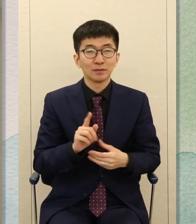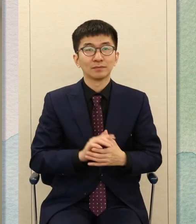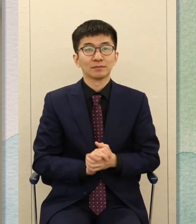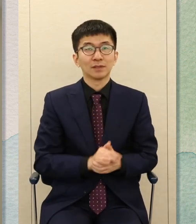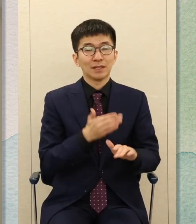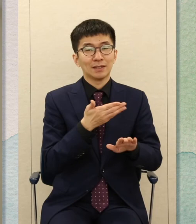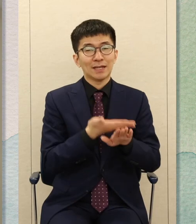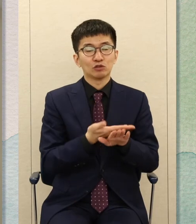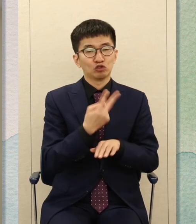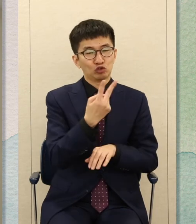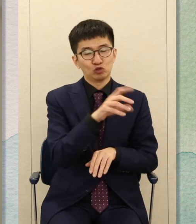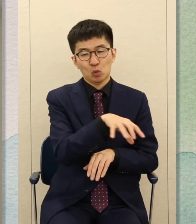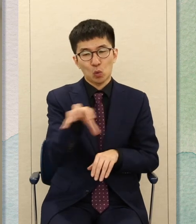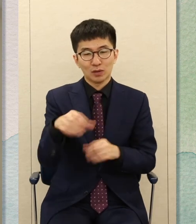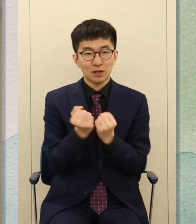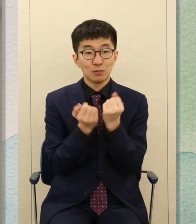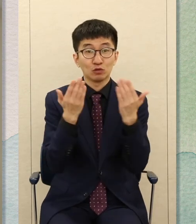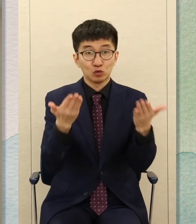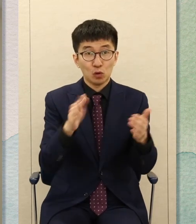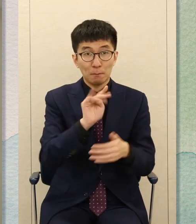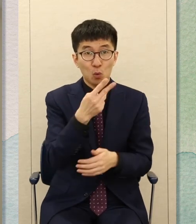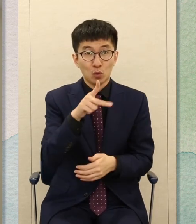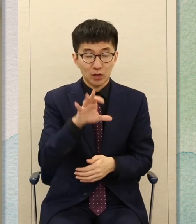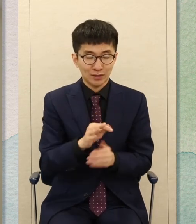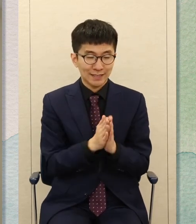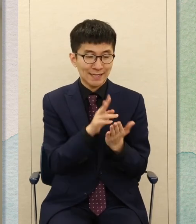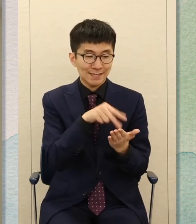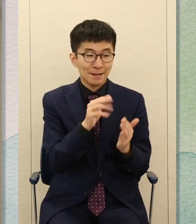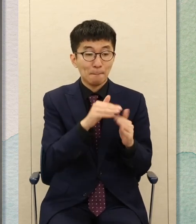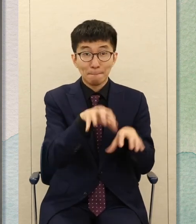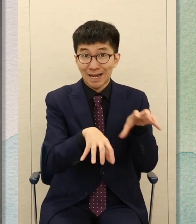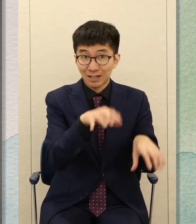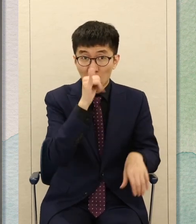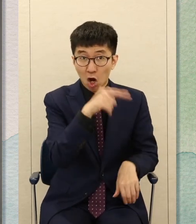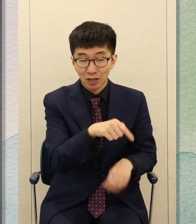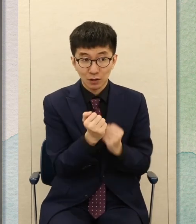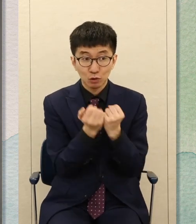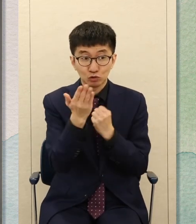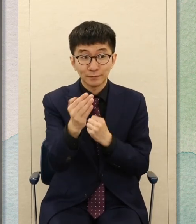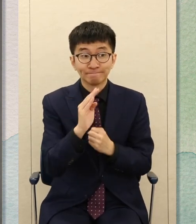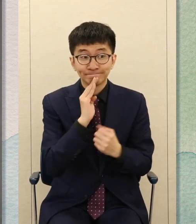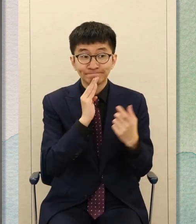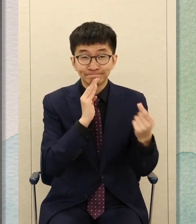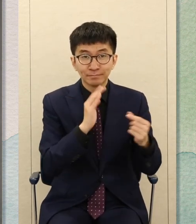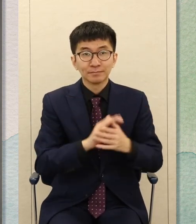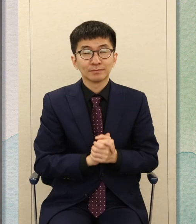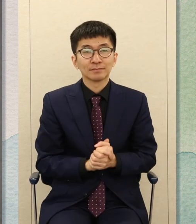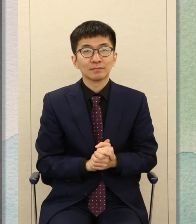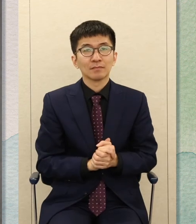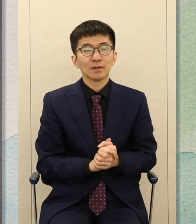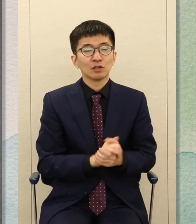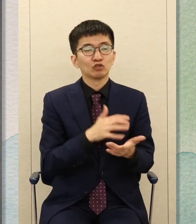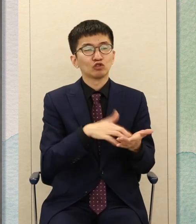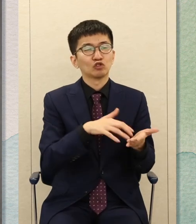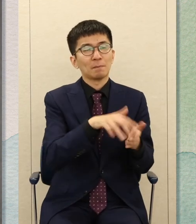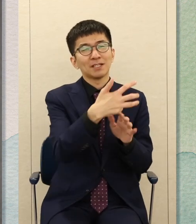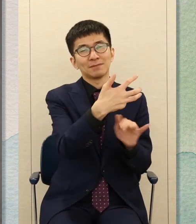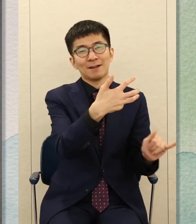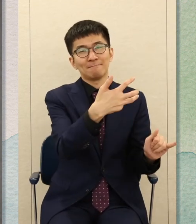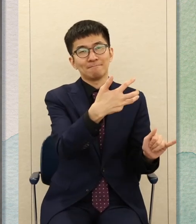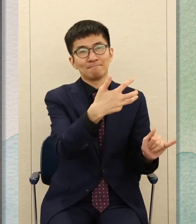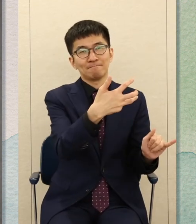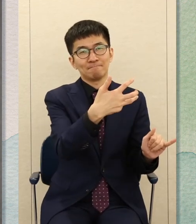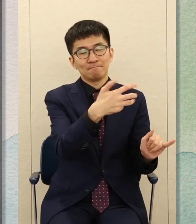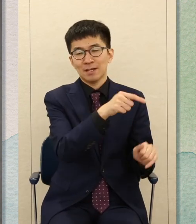예를 좀 들고 싶어요. 아까 보령에 제가 책 읽는 마음 말씀을 드렸는데 거기는요 80명이니까